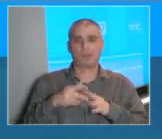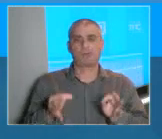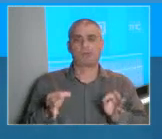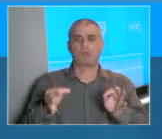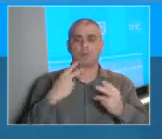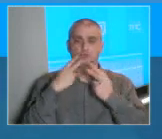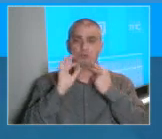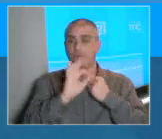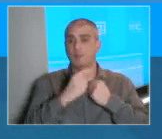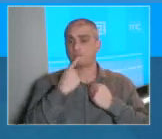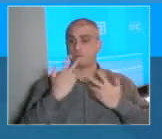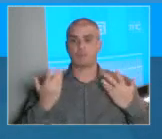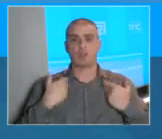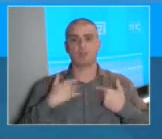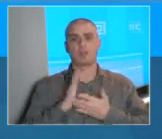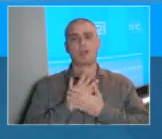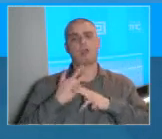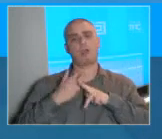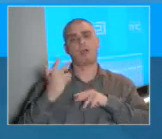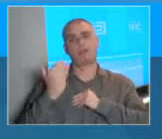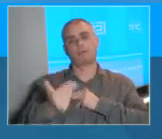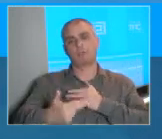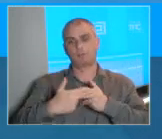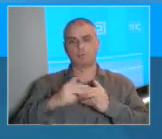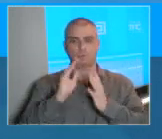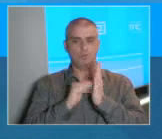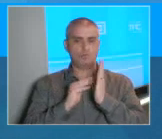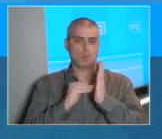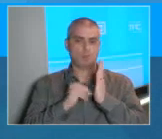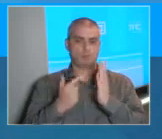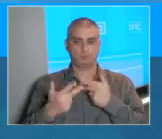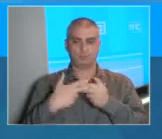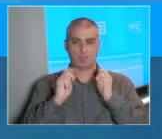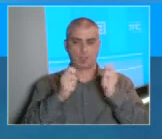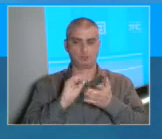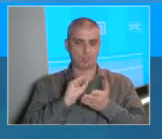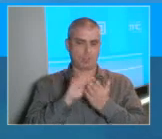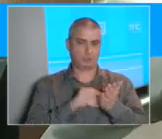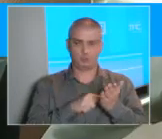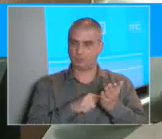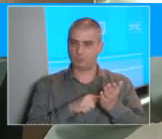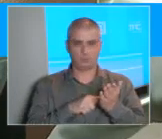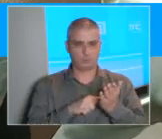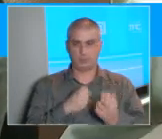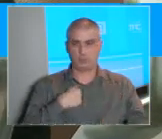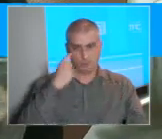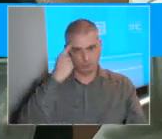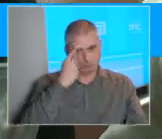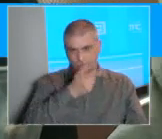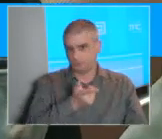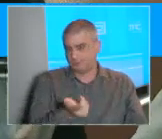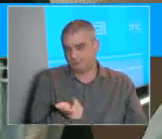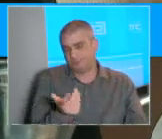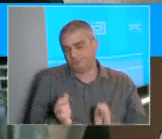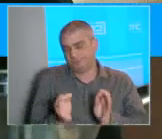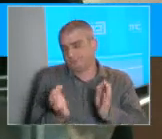את התשובה שלו ואומר, אני אכריע רק לקראת המועד הסמוך להגשת הרשימות. אני חושבת שזה